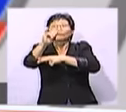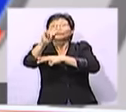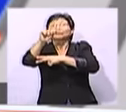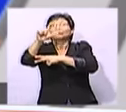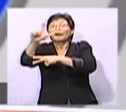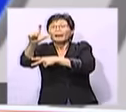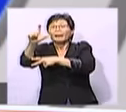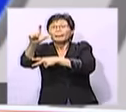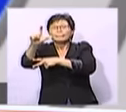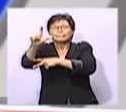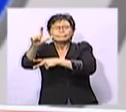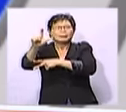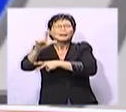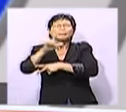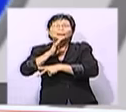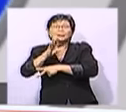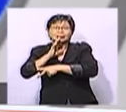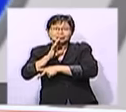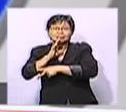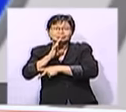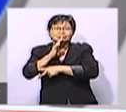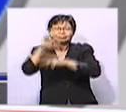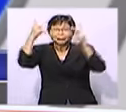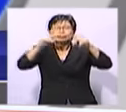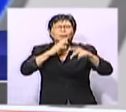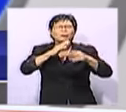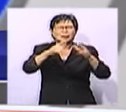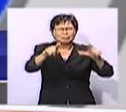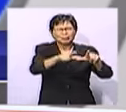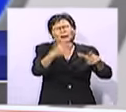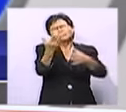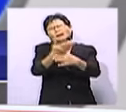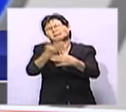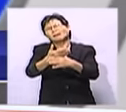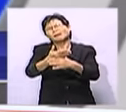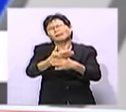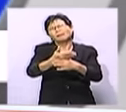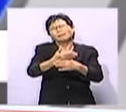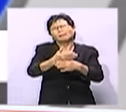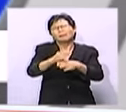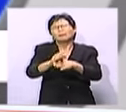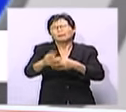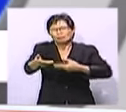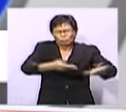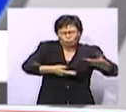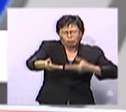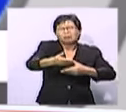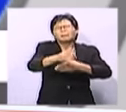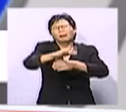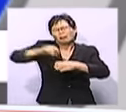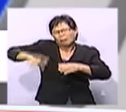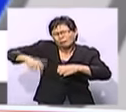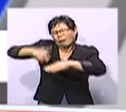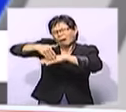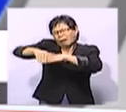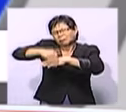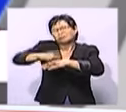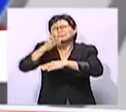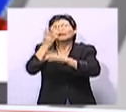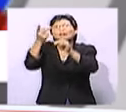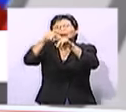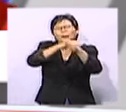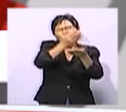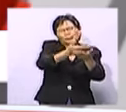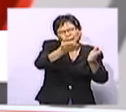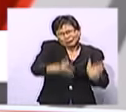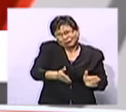Faiza Bawumi Said Ahmad berkata, permit itu mengganggu keseluruhan operasi termasuk melambatkan proses penghantaran beras kepada